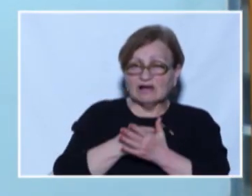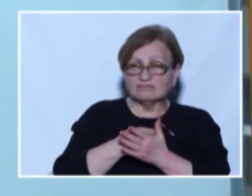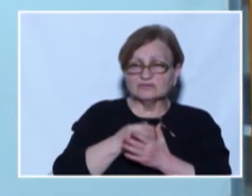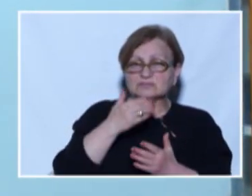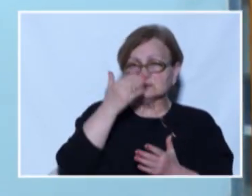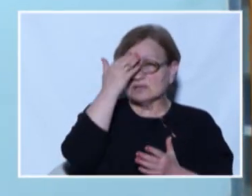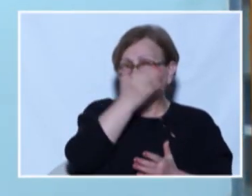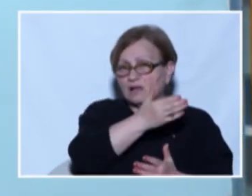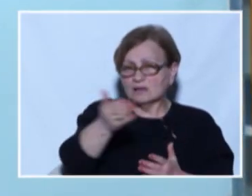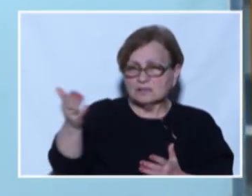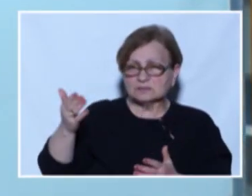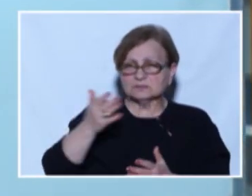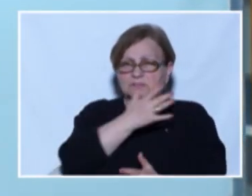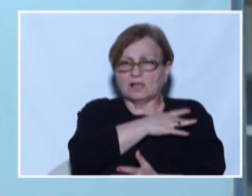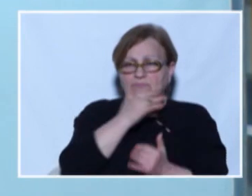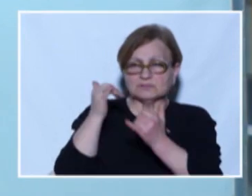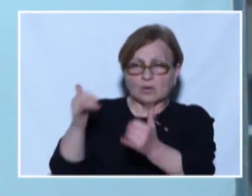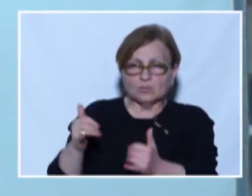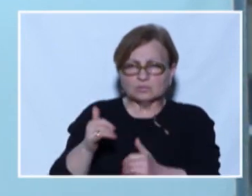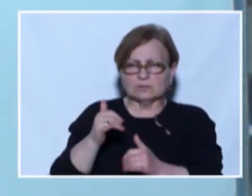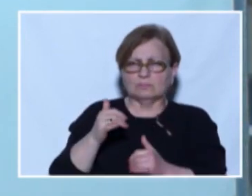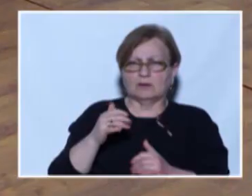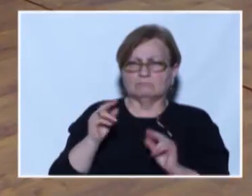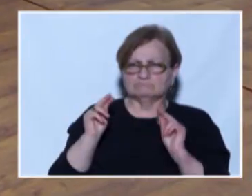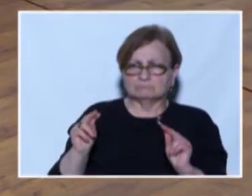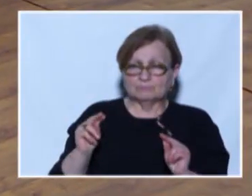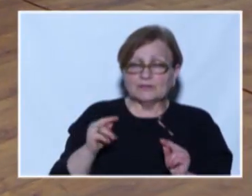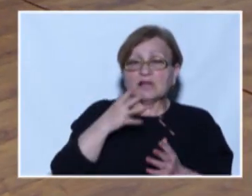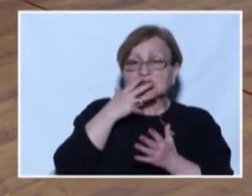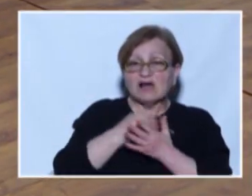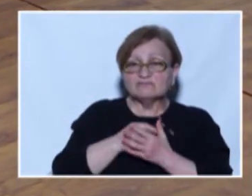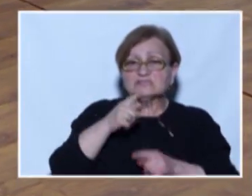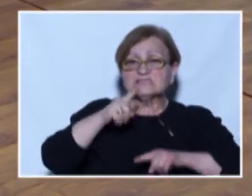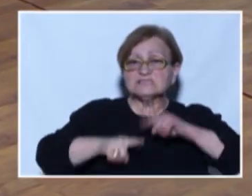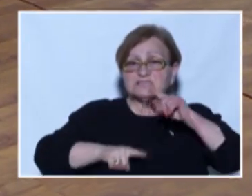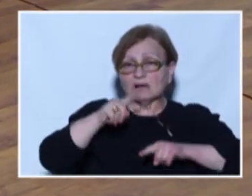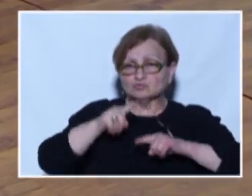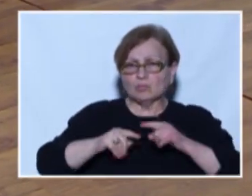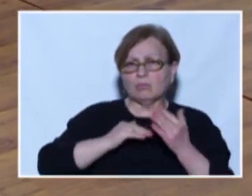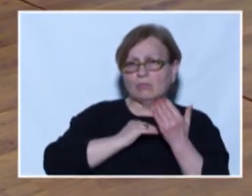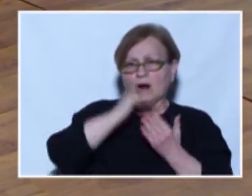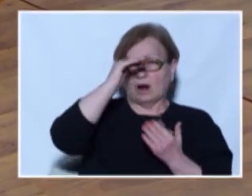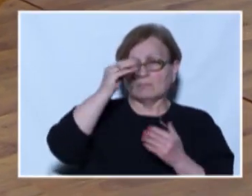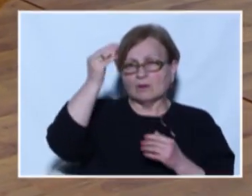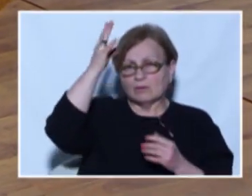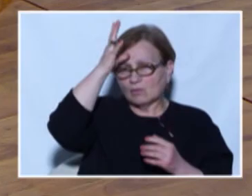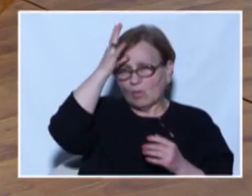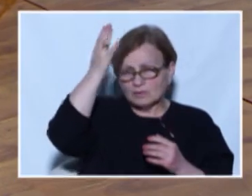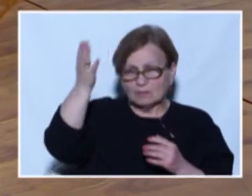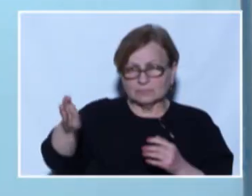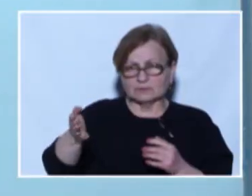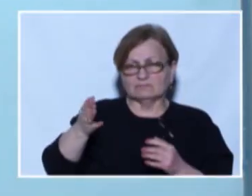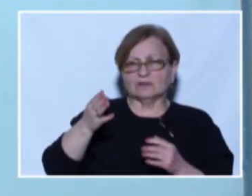ემსახურება კეთილ გონიერად და ცდილობს თავისი სამშობლო აღამაღლოს გონებრივ,